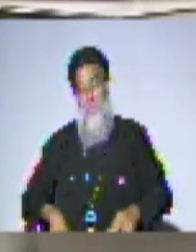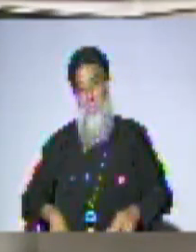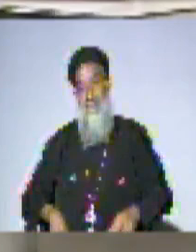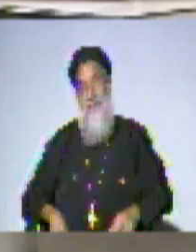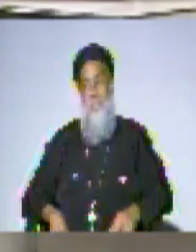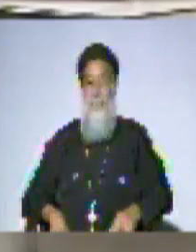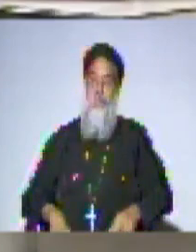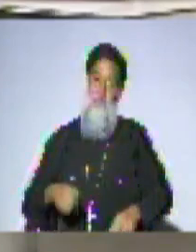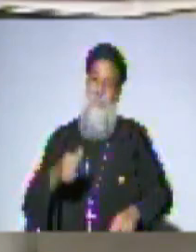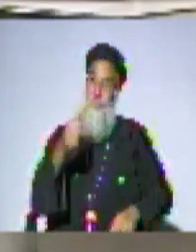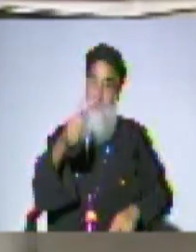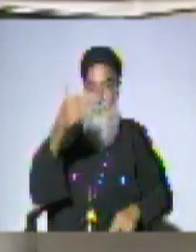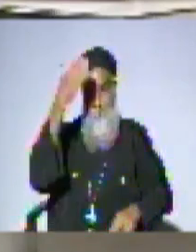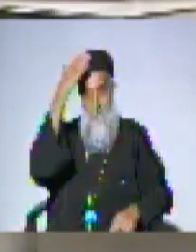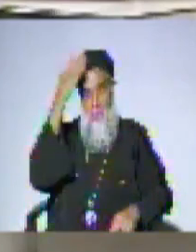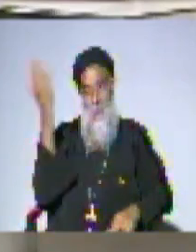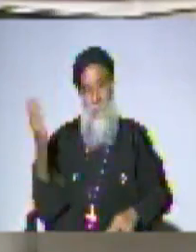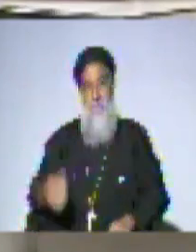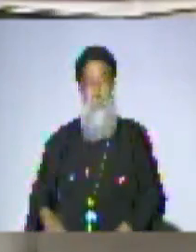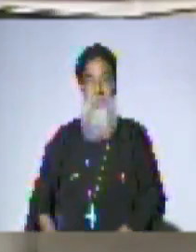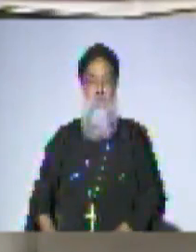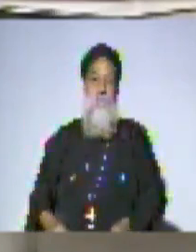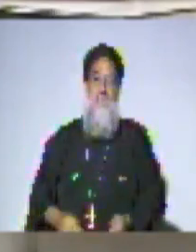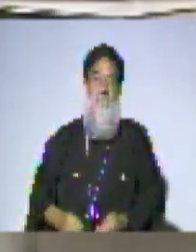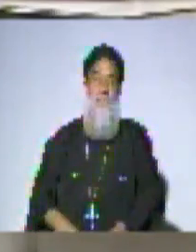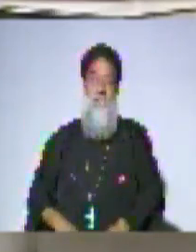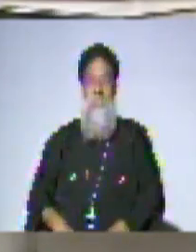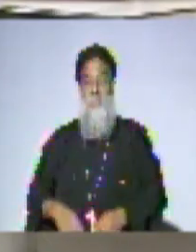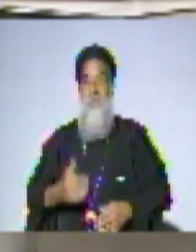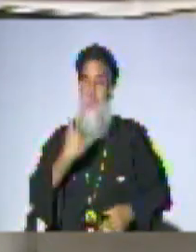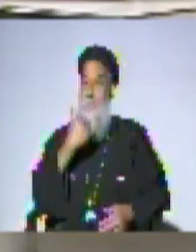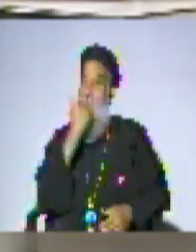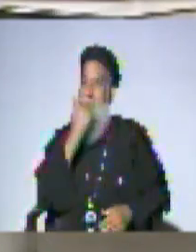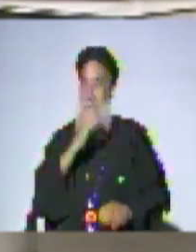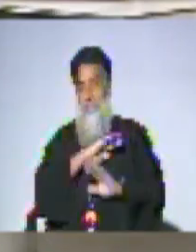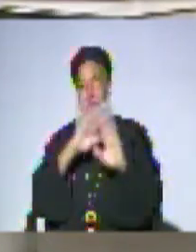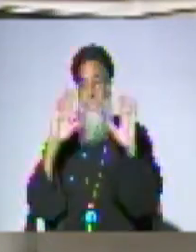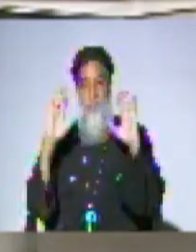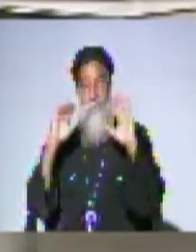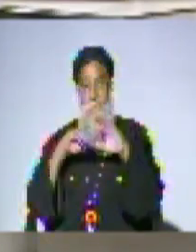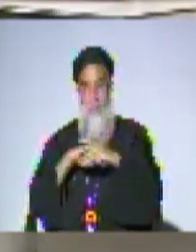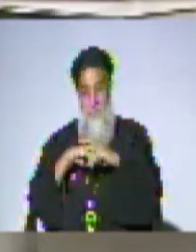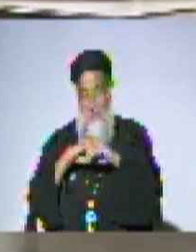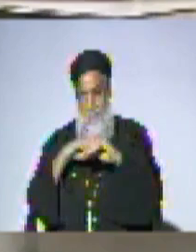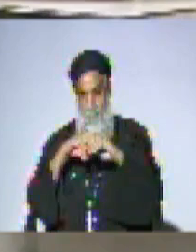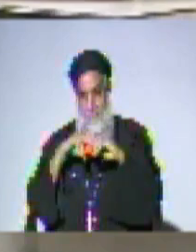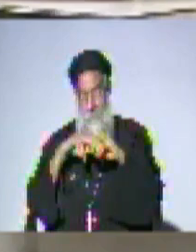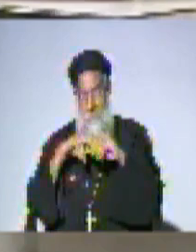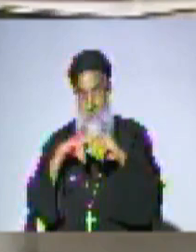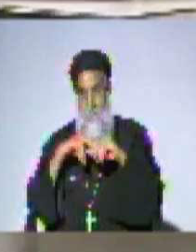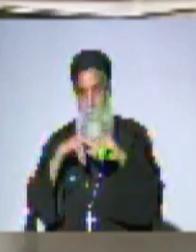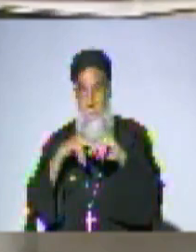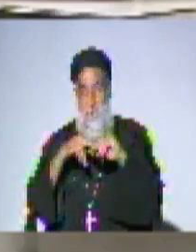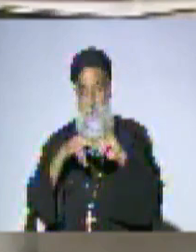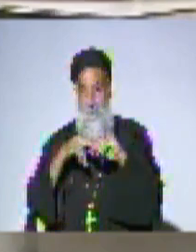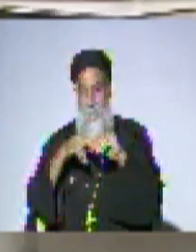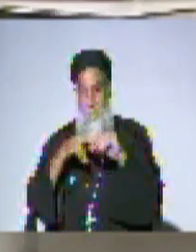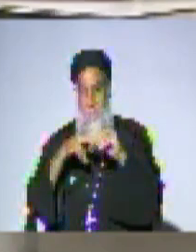من التكريم يعني. يعني اذا ما فيش خطا، لا لا ما فيهاش حاجه خالص، ما فيهاش حاجه.